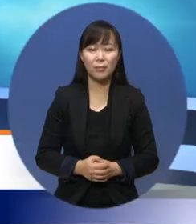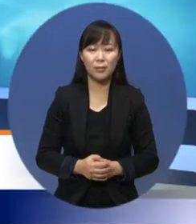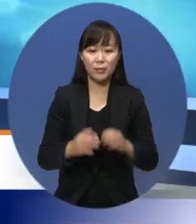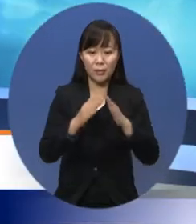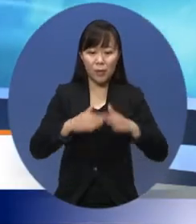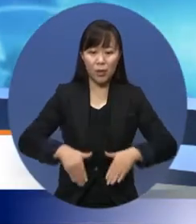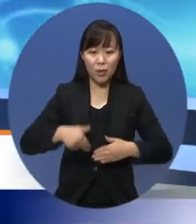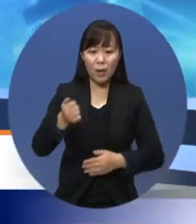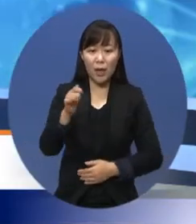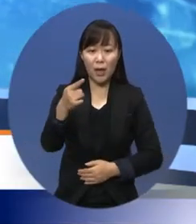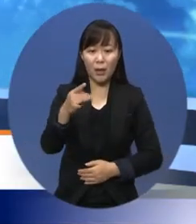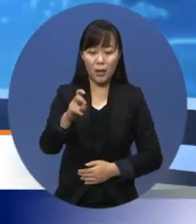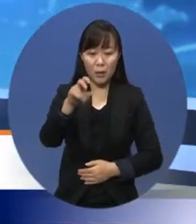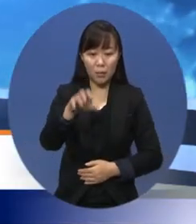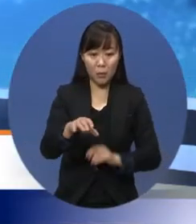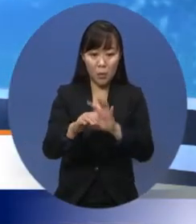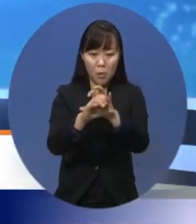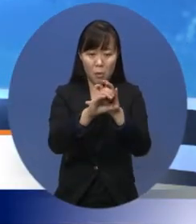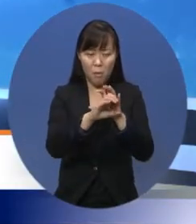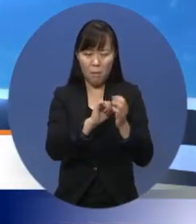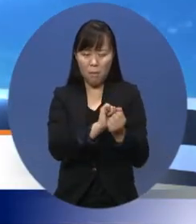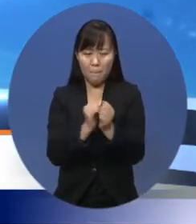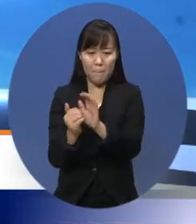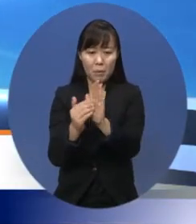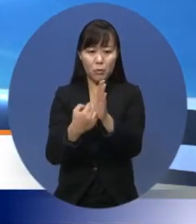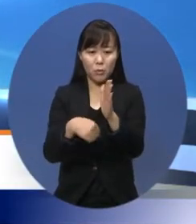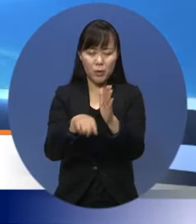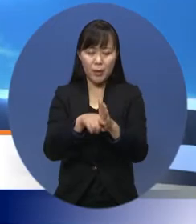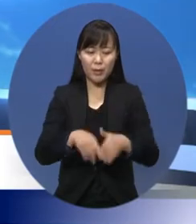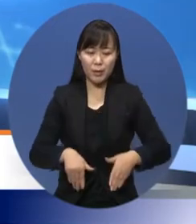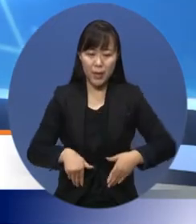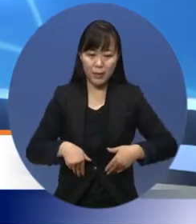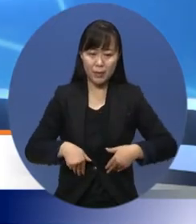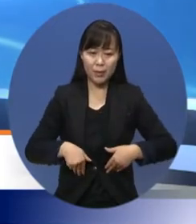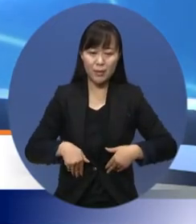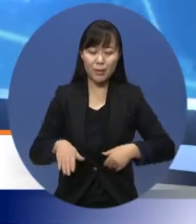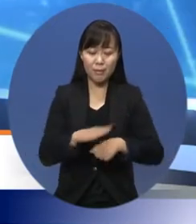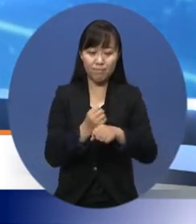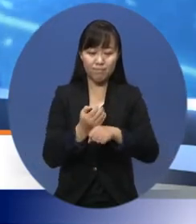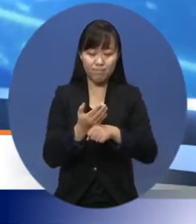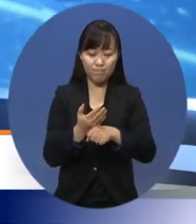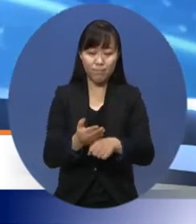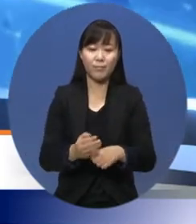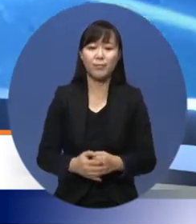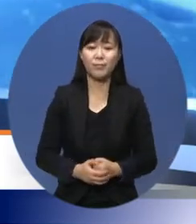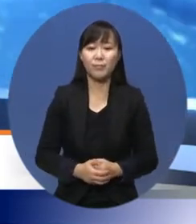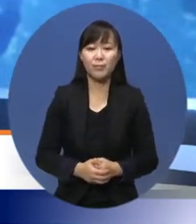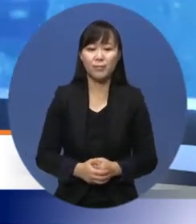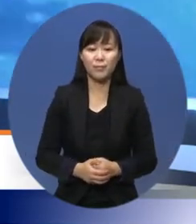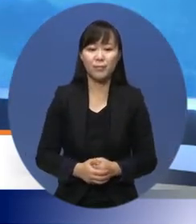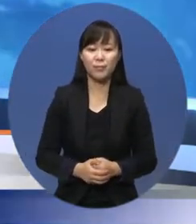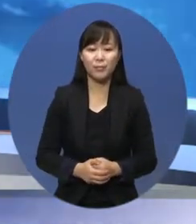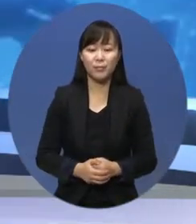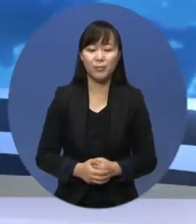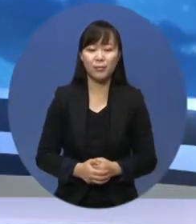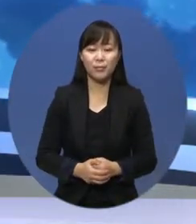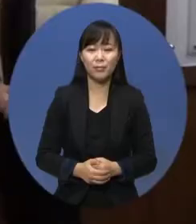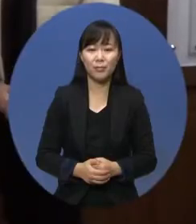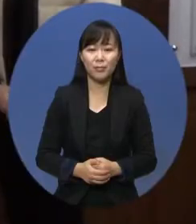전남 해남에도 코로나19 확산 방지를 위한 원정의 손길이 전해졌는데요. 화면으로 만나보겠습니다.